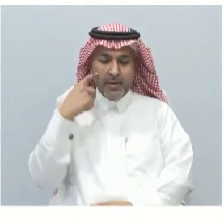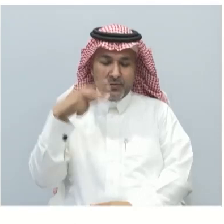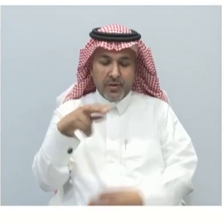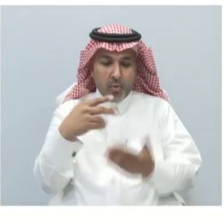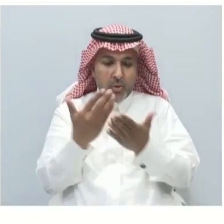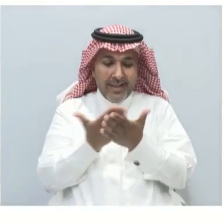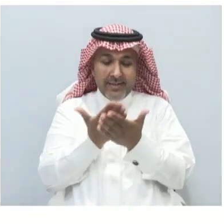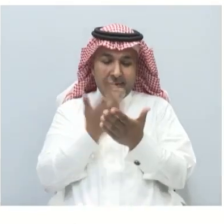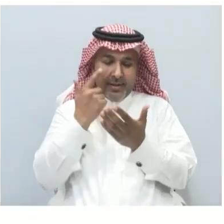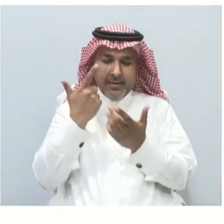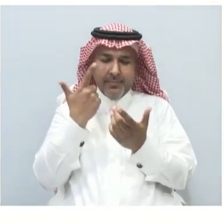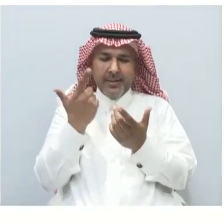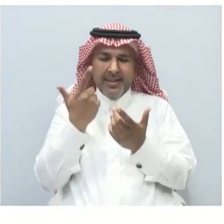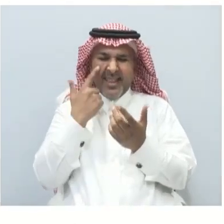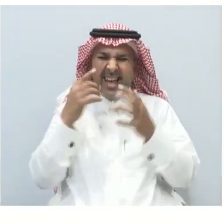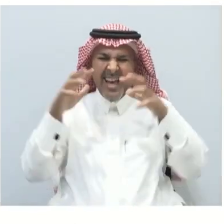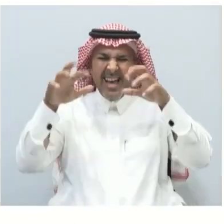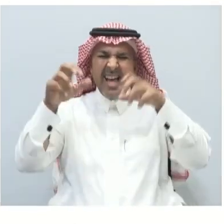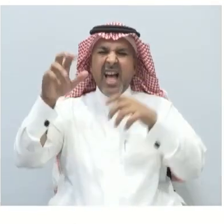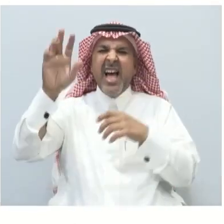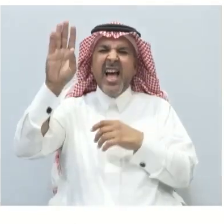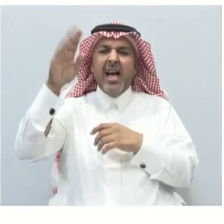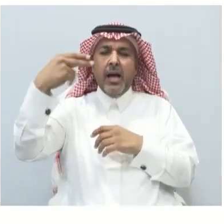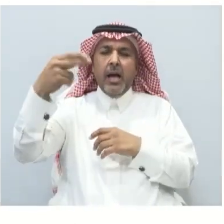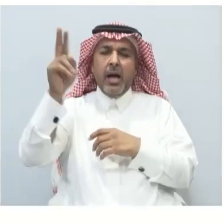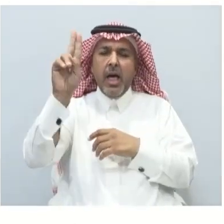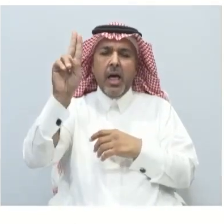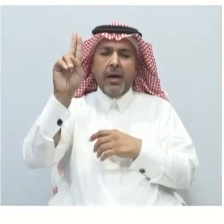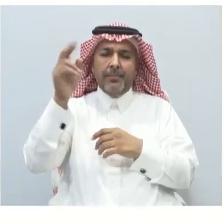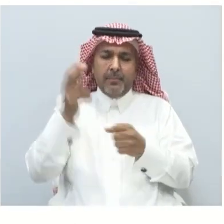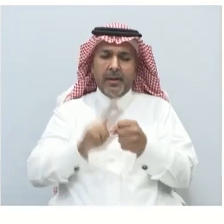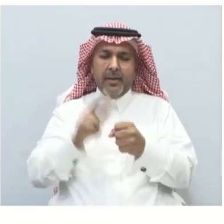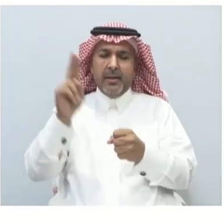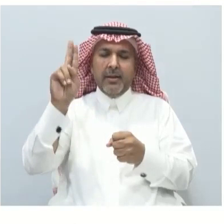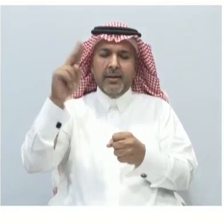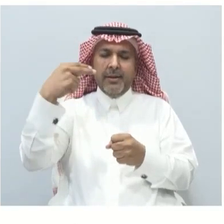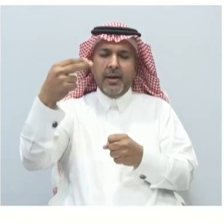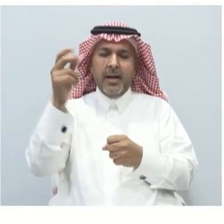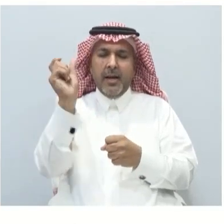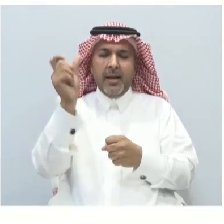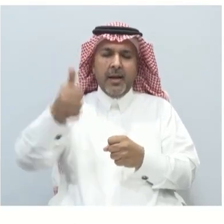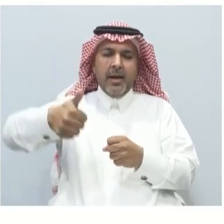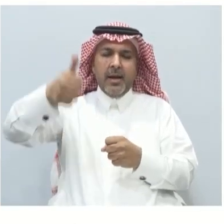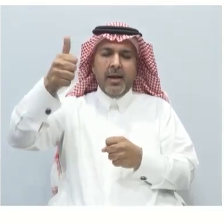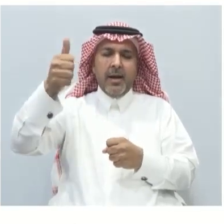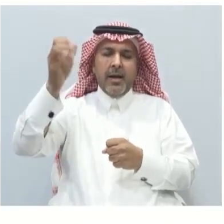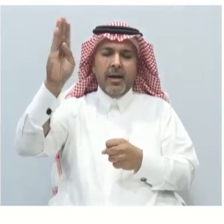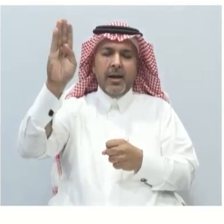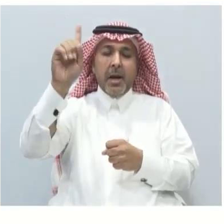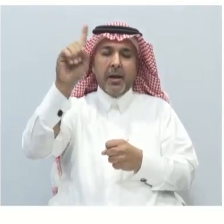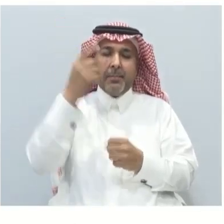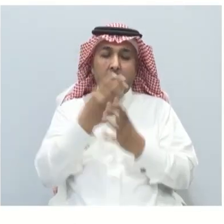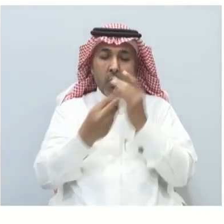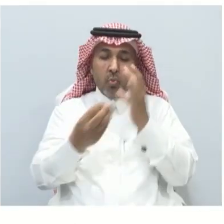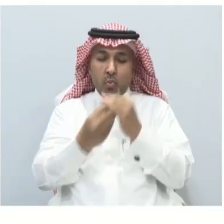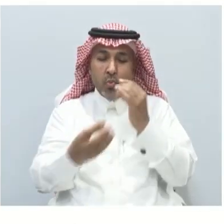ولكنها غير مؤذيه للانسان ويبين التمثيل المجاور الزياده في اعدادها عبر الزمن لاحظ ان